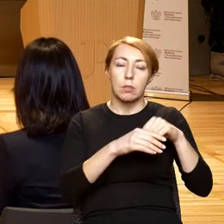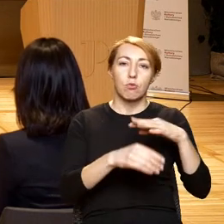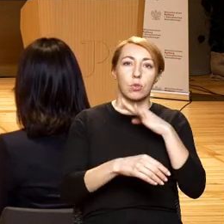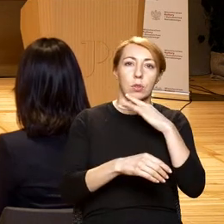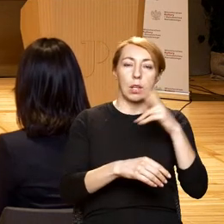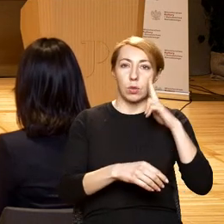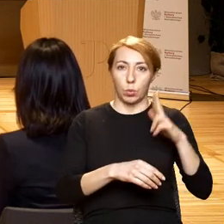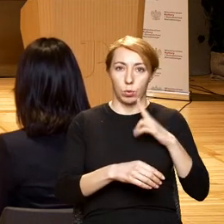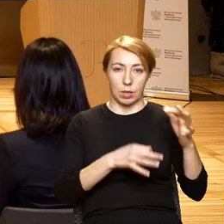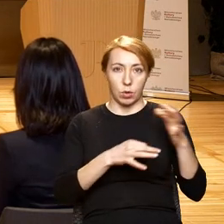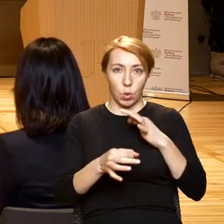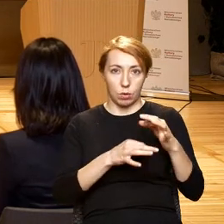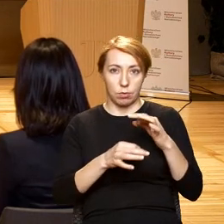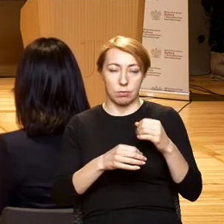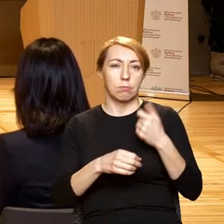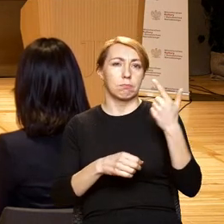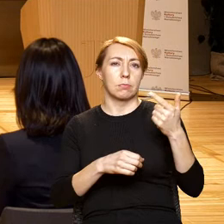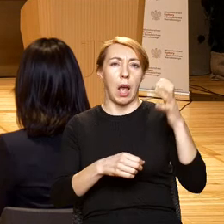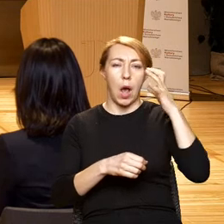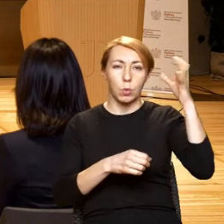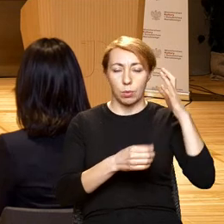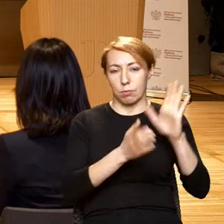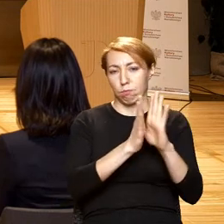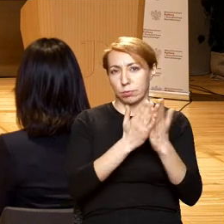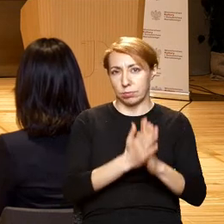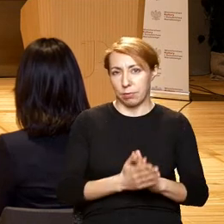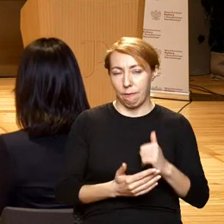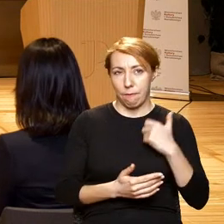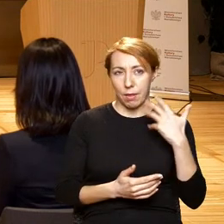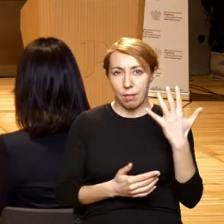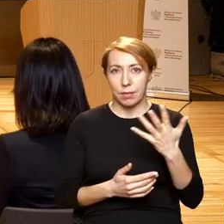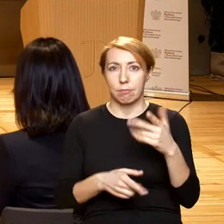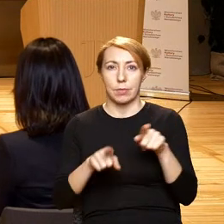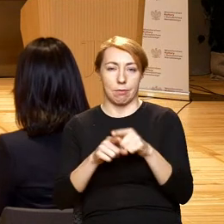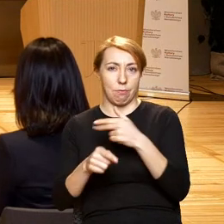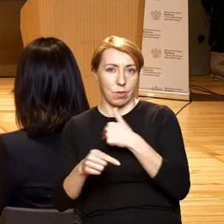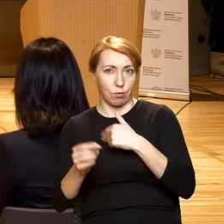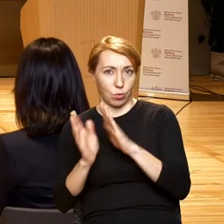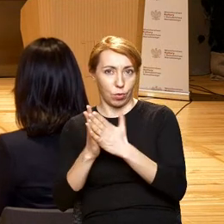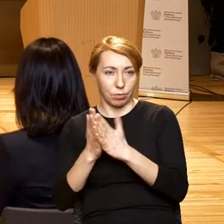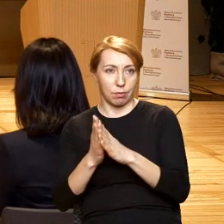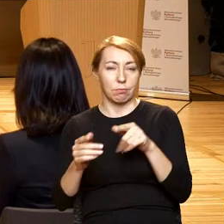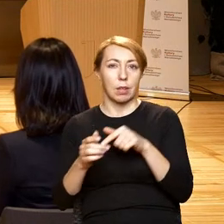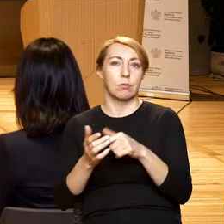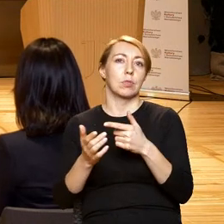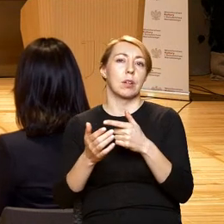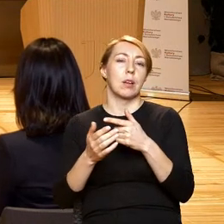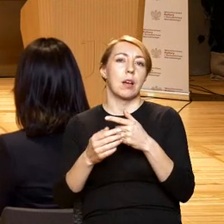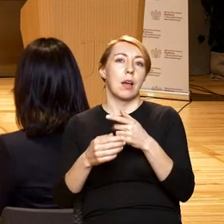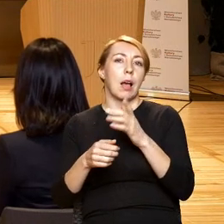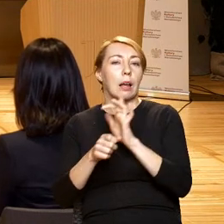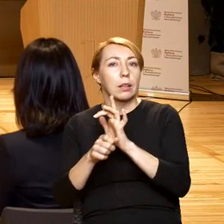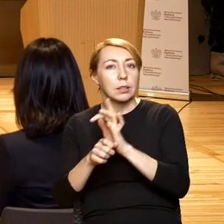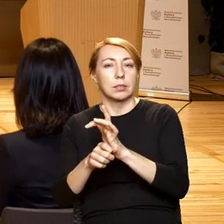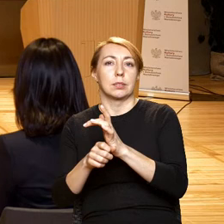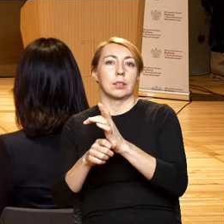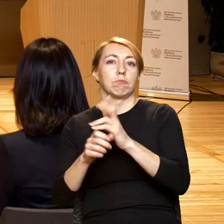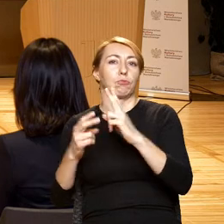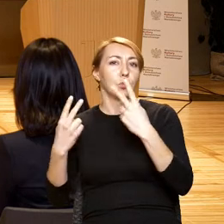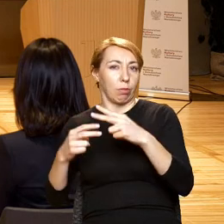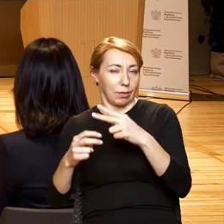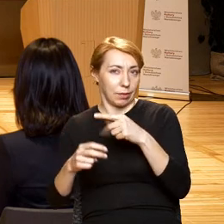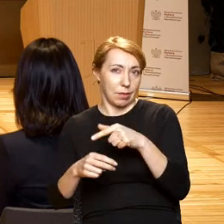Autorka licznych monografii, w tym tego naszego opracowania i edycji krytycznej dziennika Bronisława